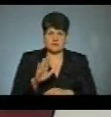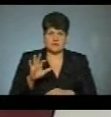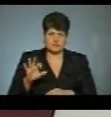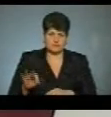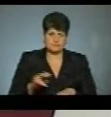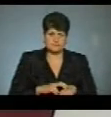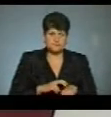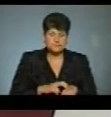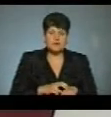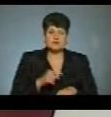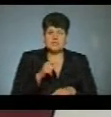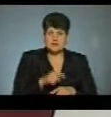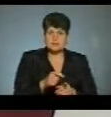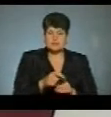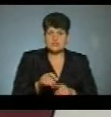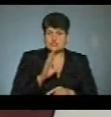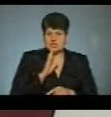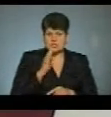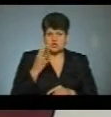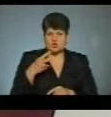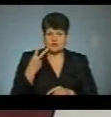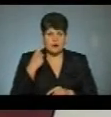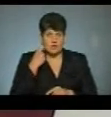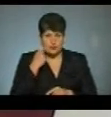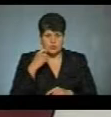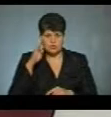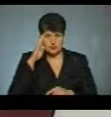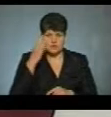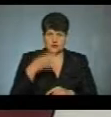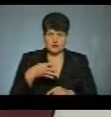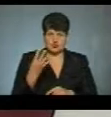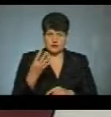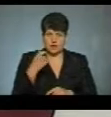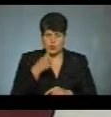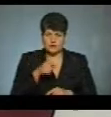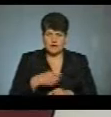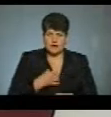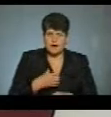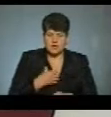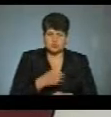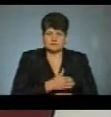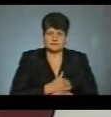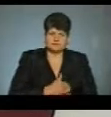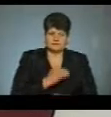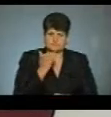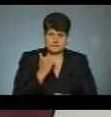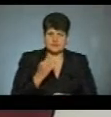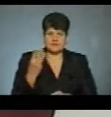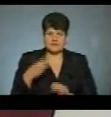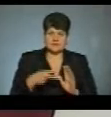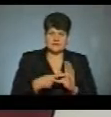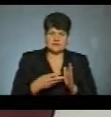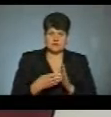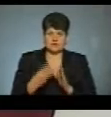Підгірна. За її словами, це жінка віком 42 роки та чоловік 44 роки. У них кашель і підвищена температура від 37